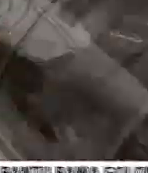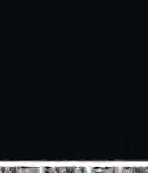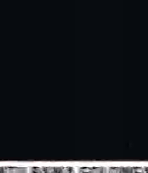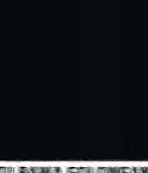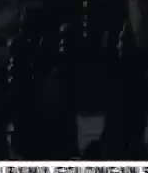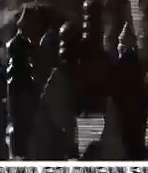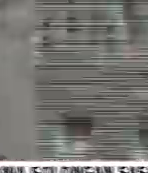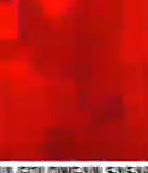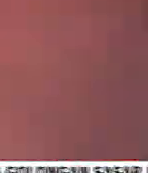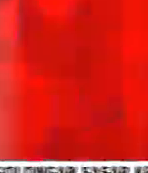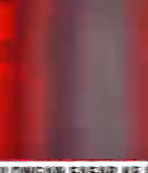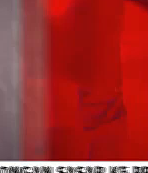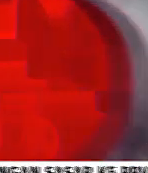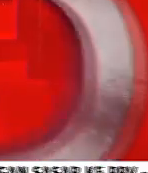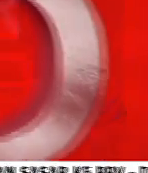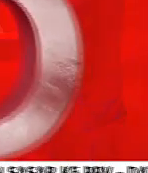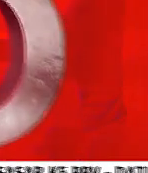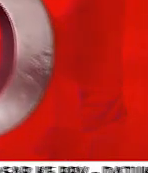kesakitan COVID-19.